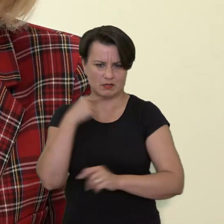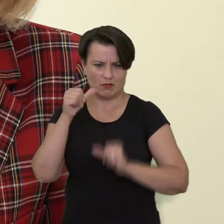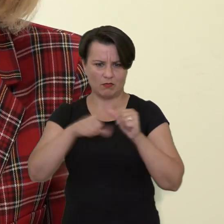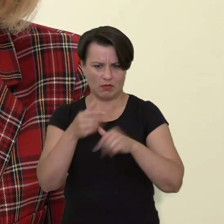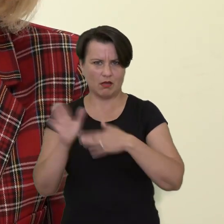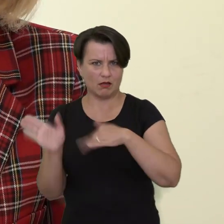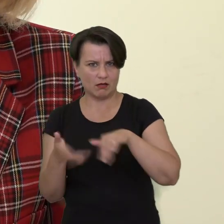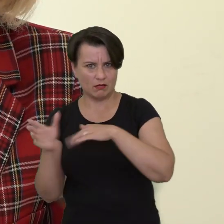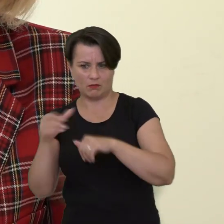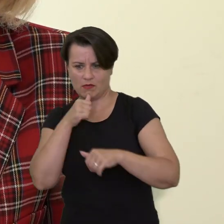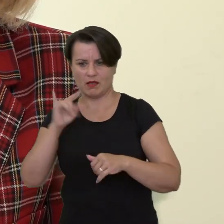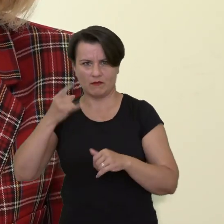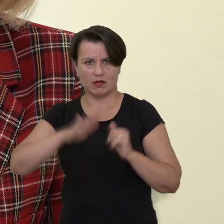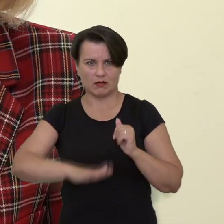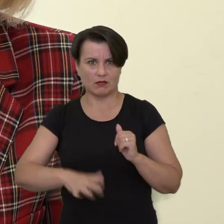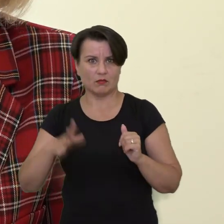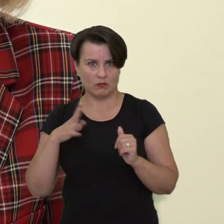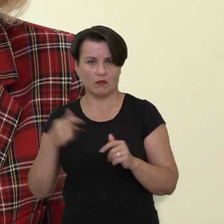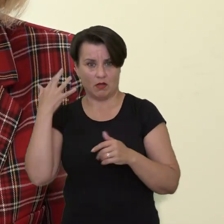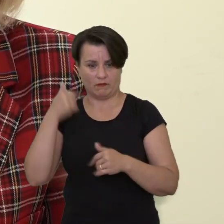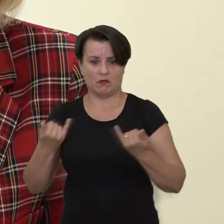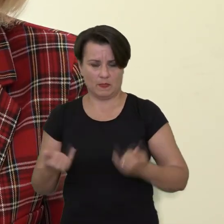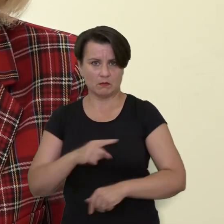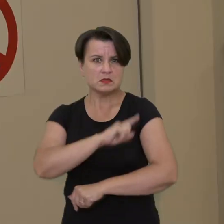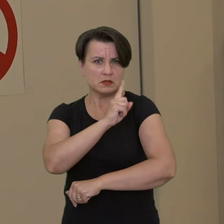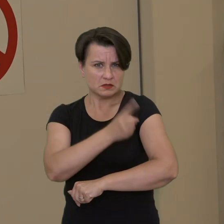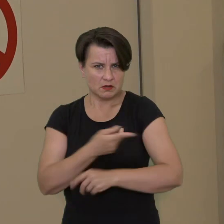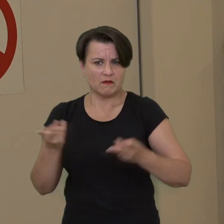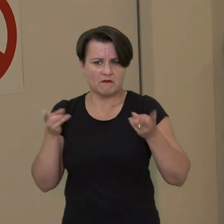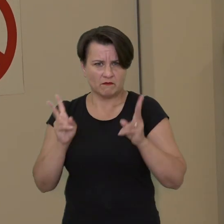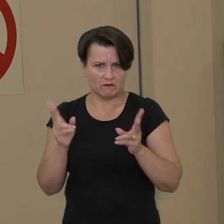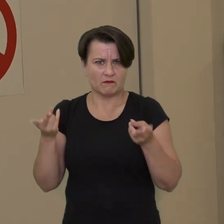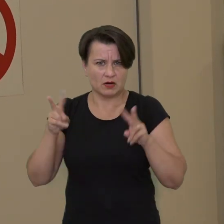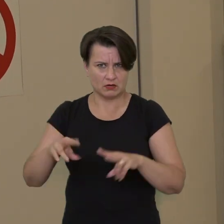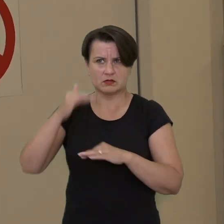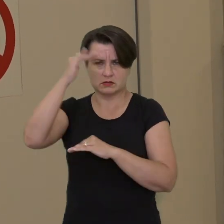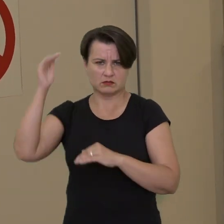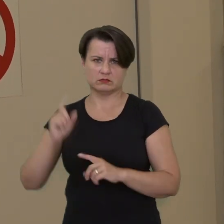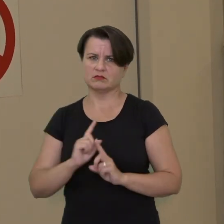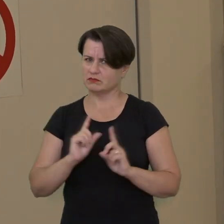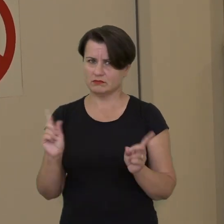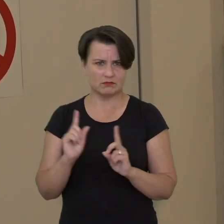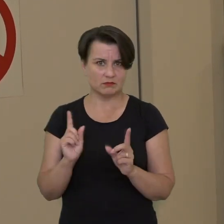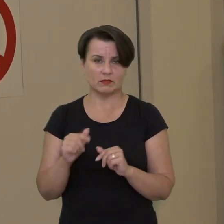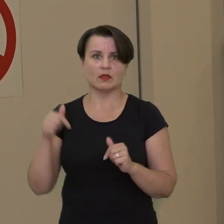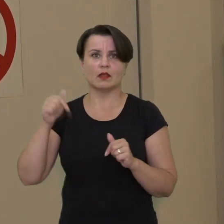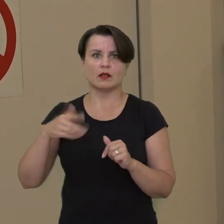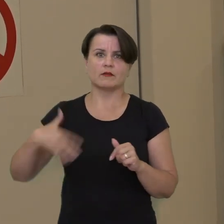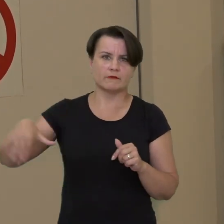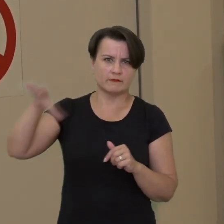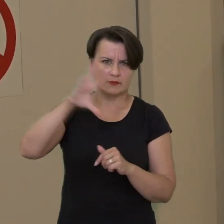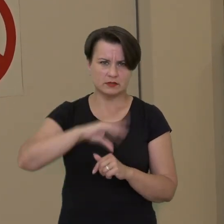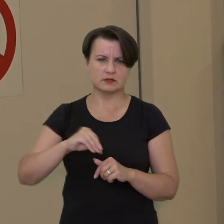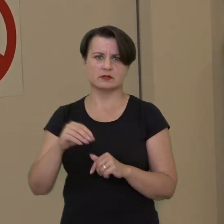tai dar nereiškia, kad mes turime pilną atsparumą šitoms lygoms ir jau suaugusiame amžiuje. Todėl visi be išimties Lietuvoje